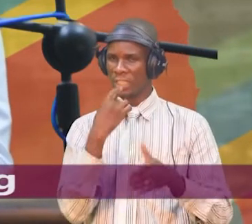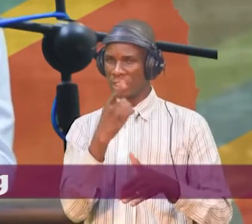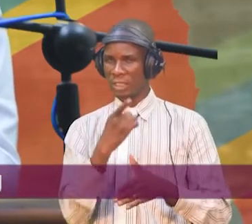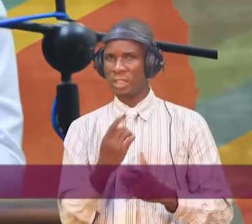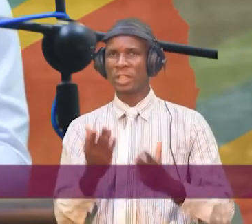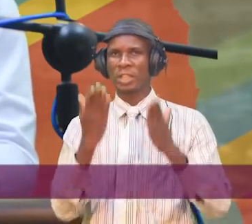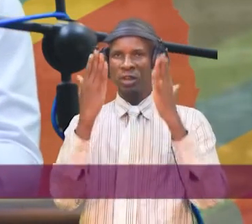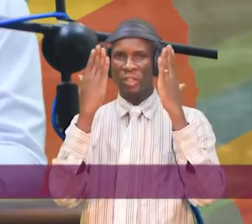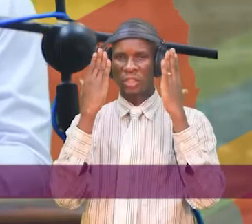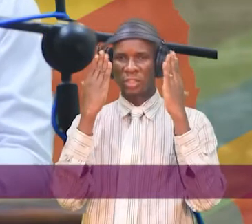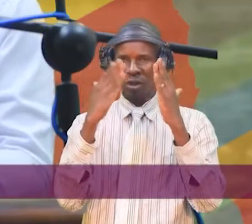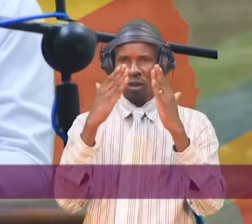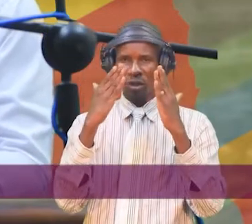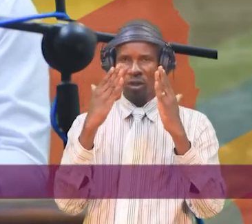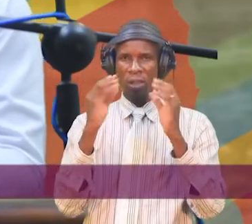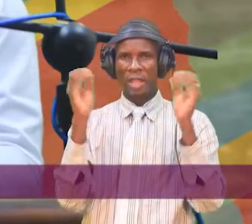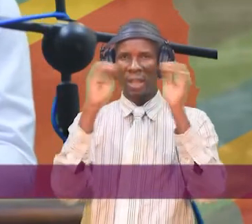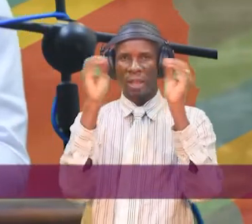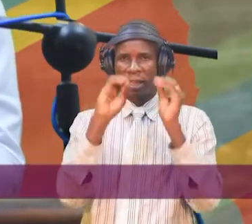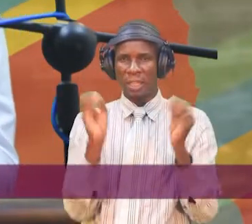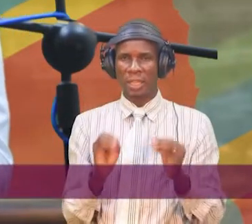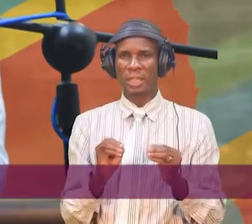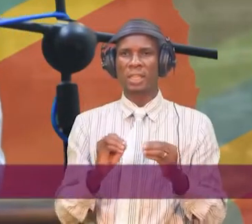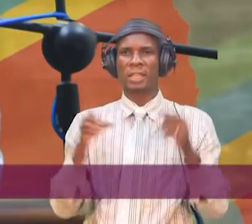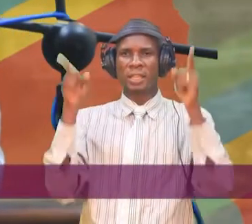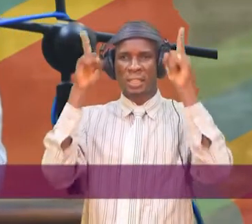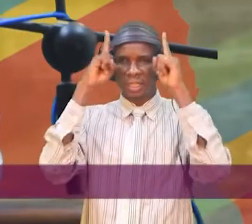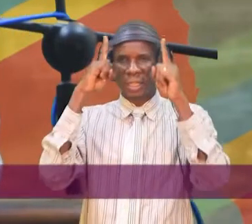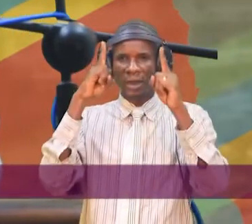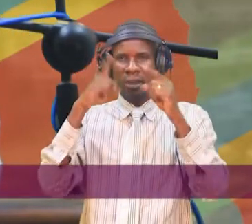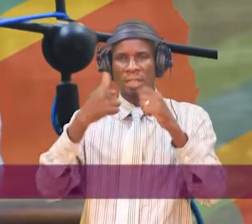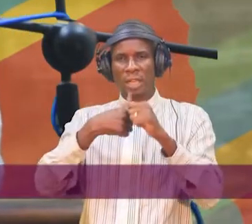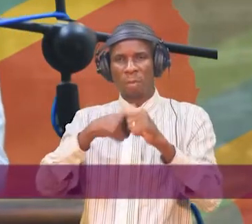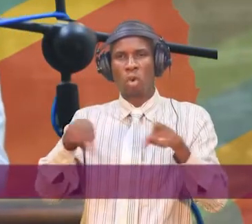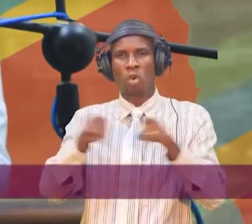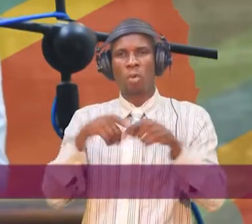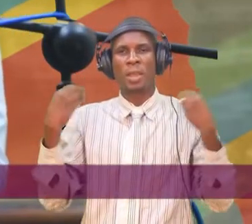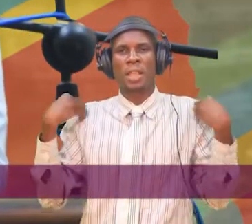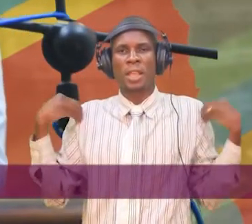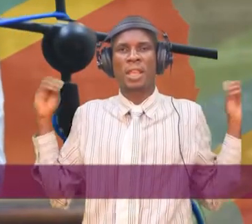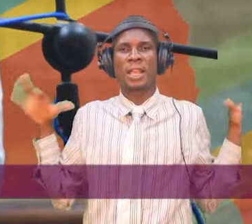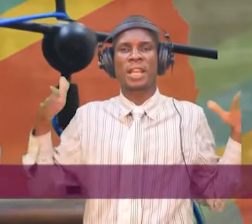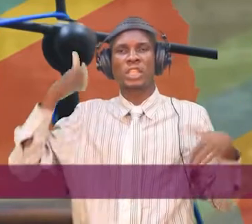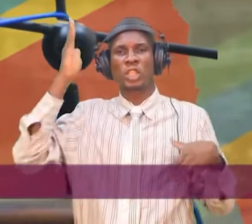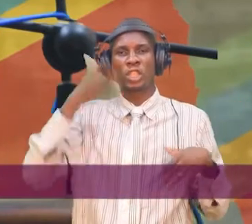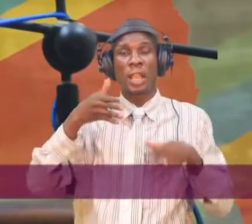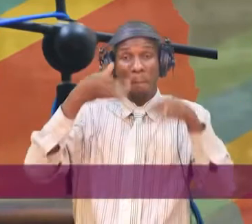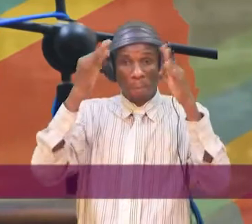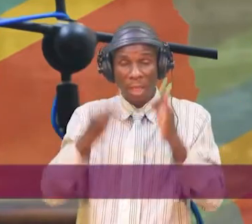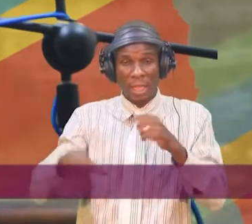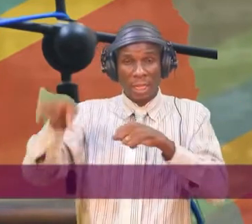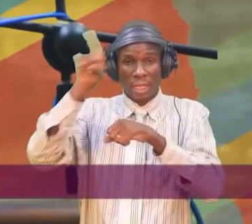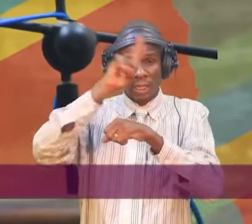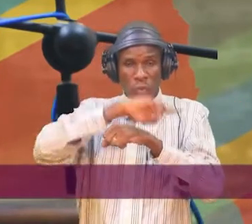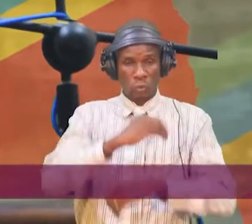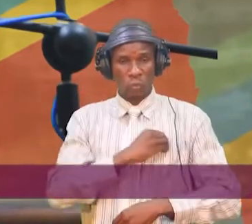Mosakoli alobi na biso ete ekela moyo ezalaki na ngomba ya bule ya Nzambe mpe azalaki sembo na banzela